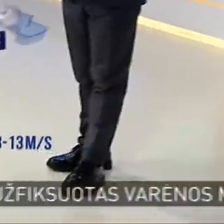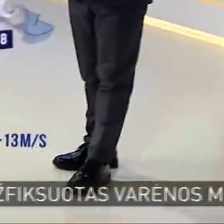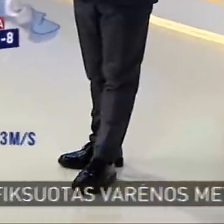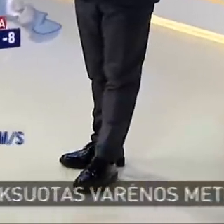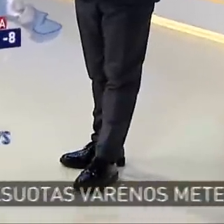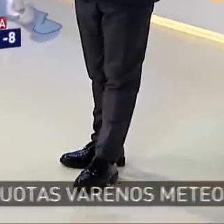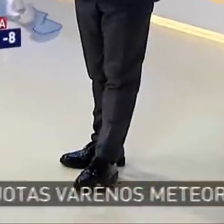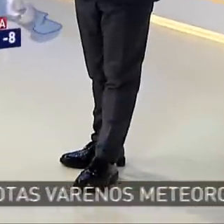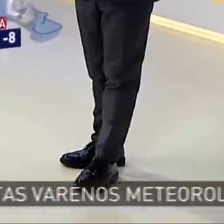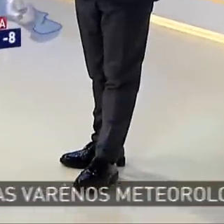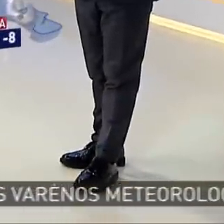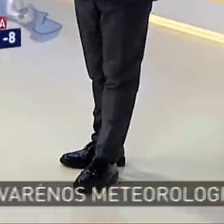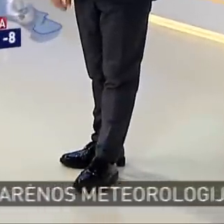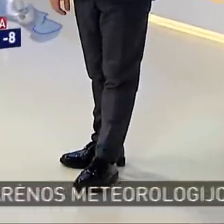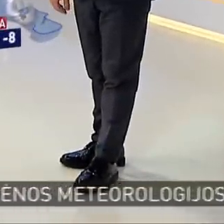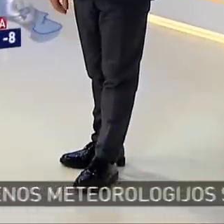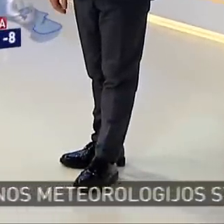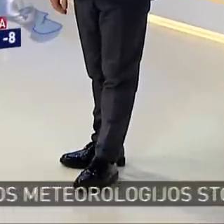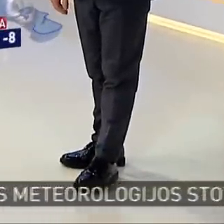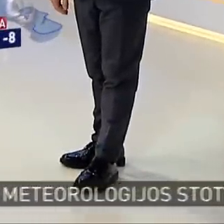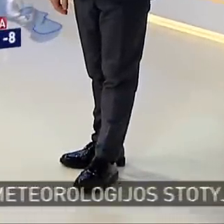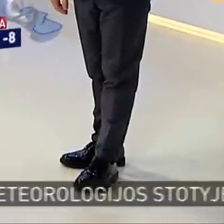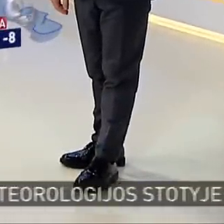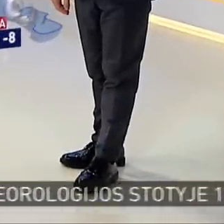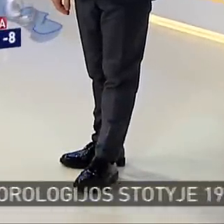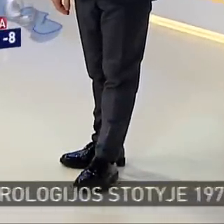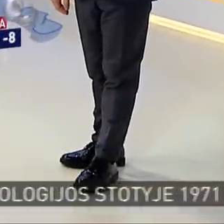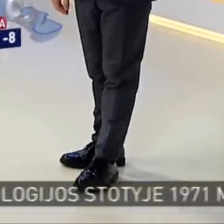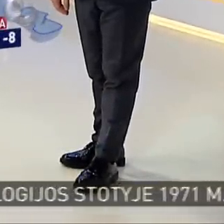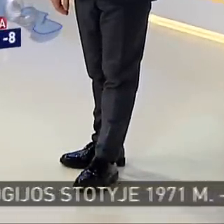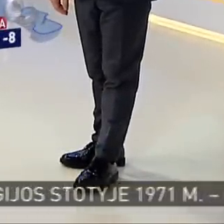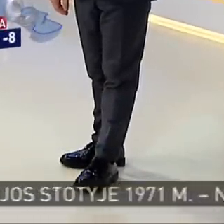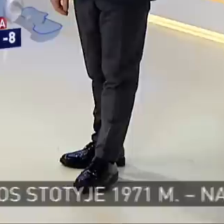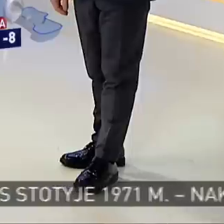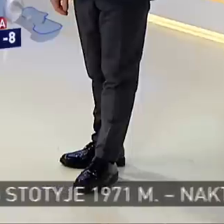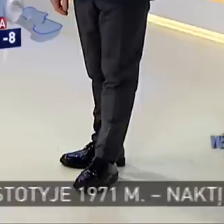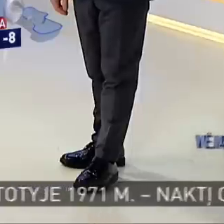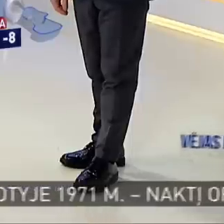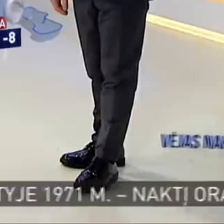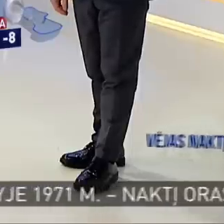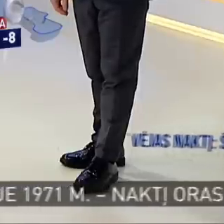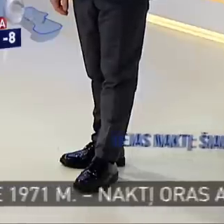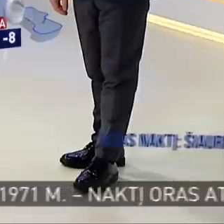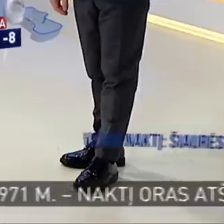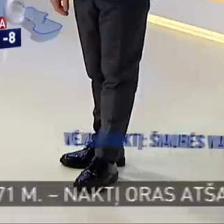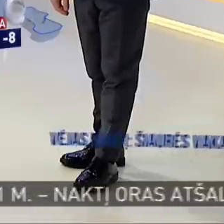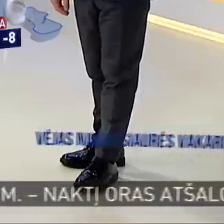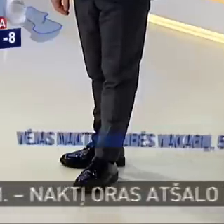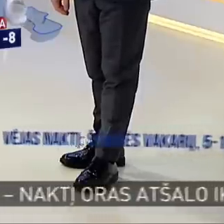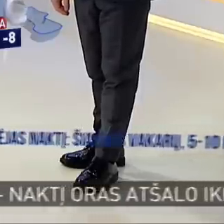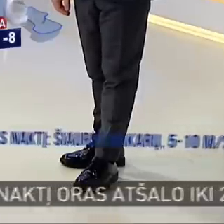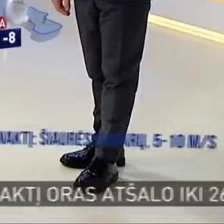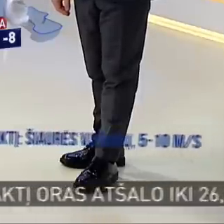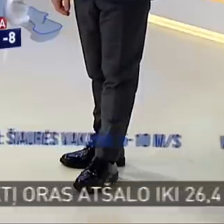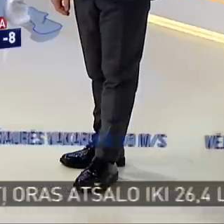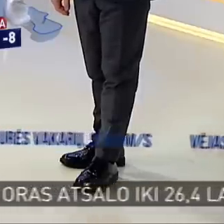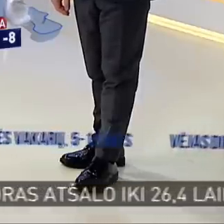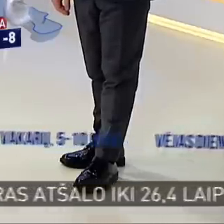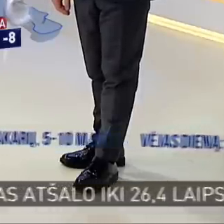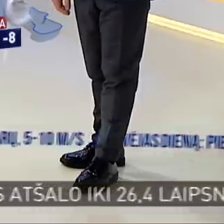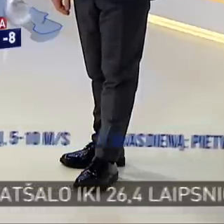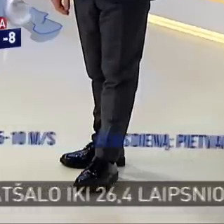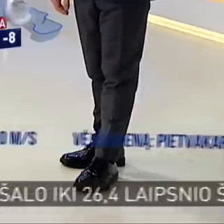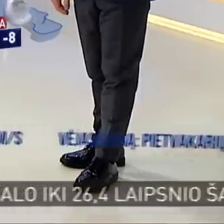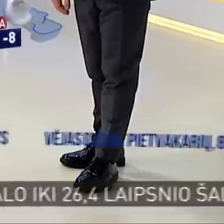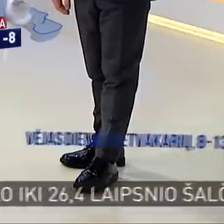Naktis žiemiškai šalta. Paryčiui termometrai rodys -4-9, šalčiausias šiaurinėje Lietuvos pusėje, kur dangus bus giedresnis.